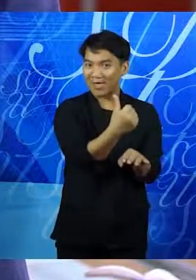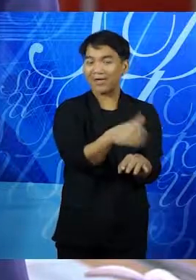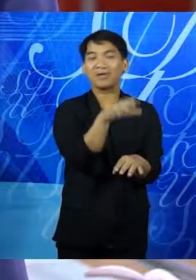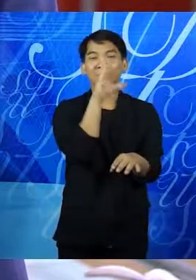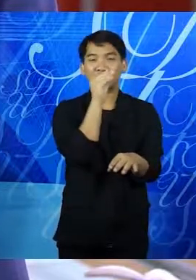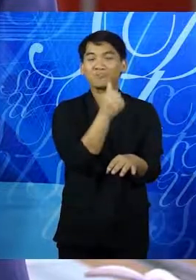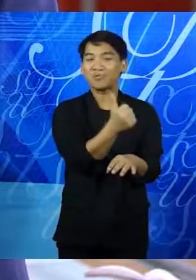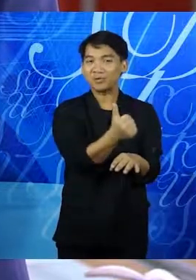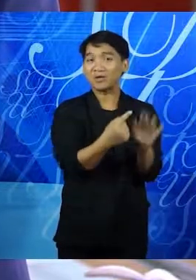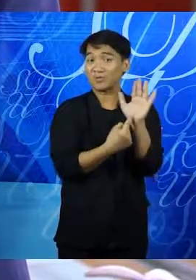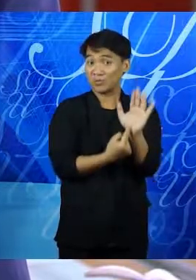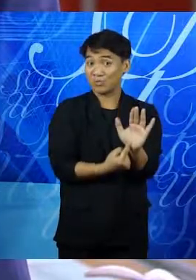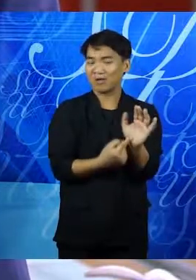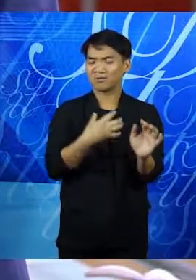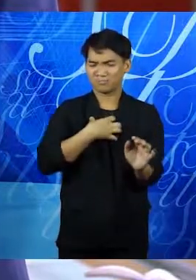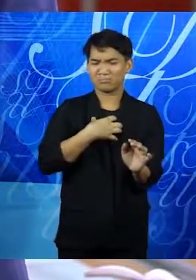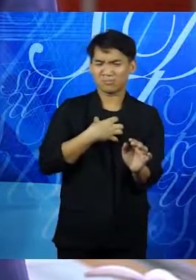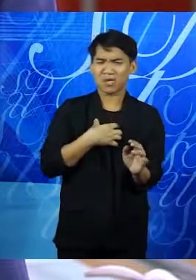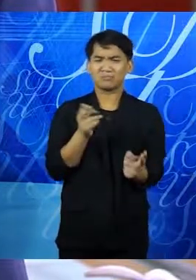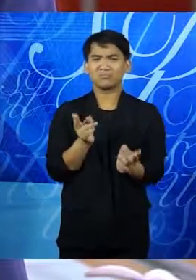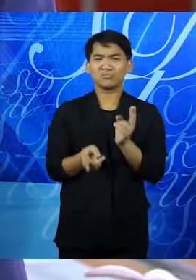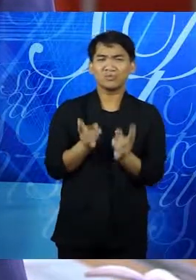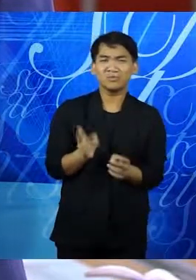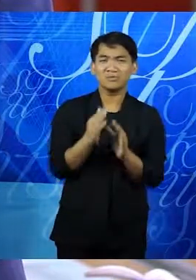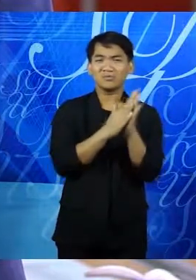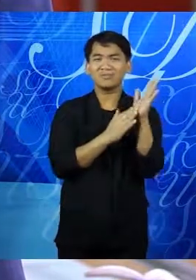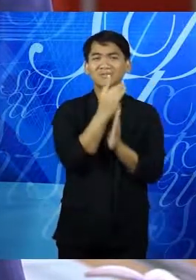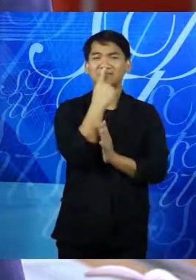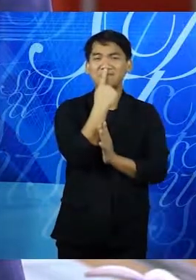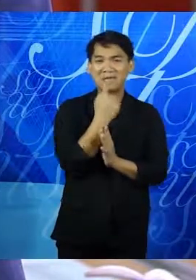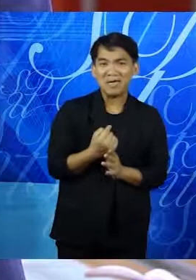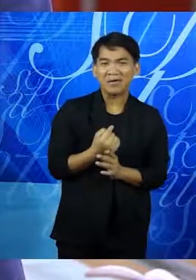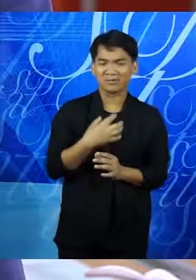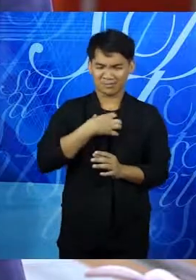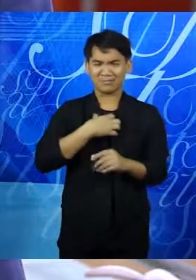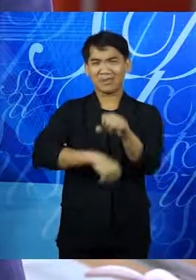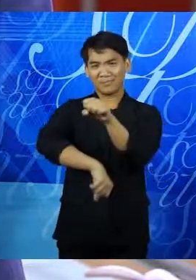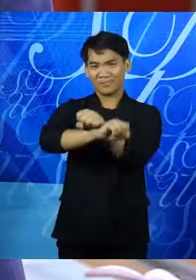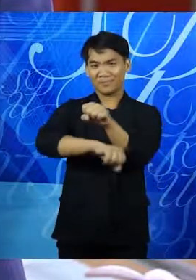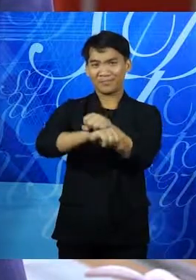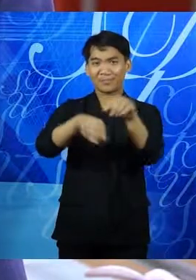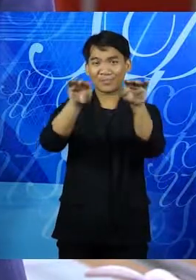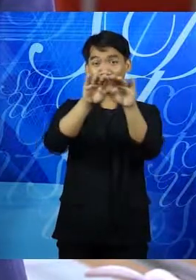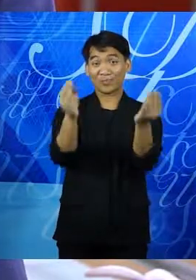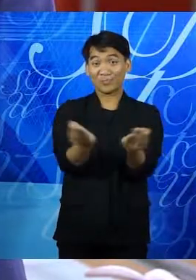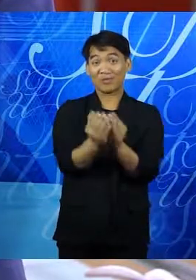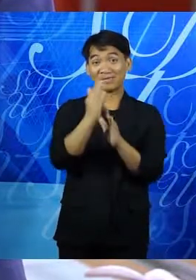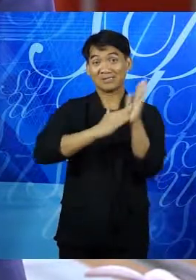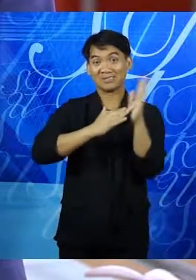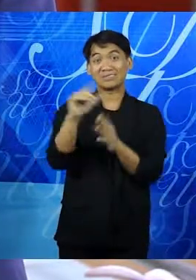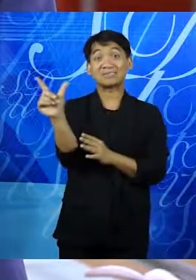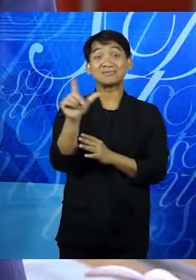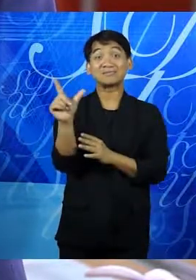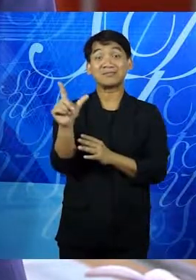ยากได้นะคะเช่นอยากได้ตุ๊กตาสีแดงอยากได้ลูกบอลสีเหลืองอย่างนี้เป็นต้นนะ